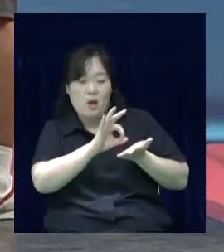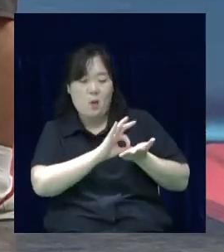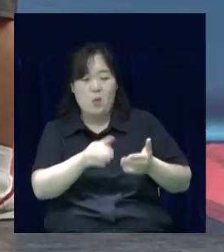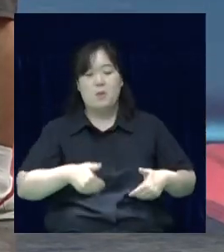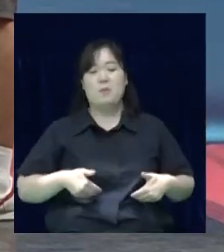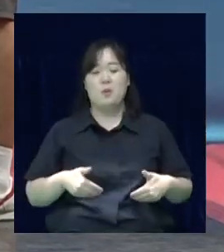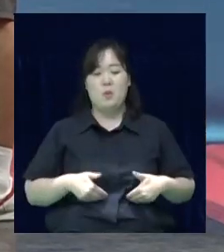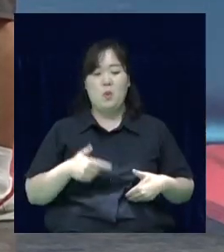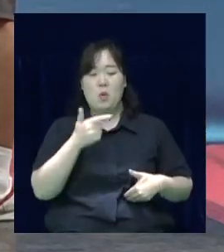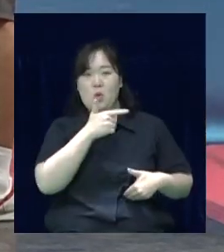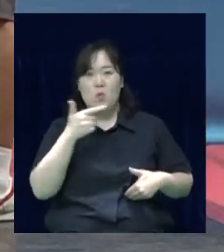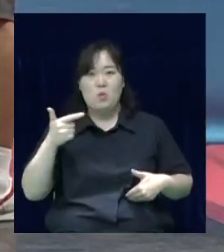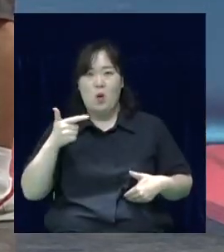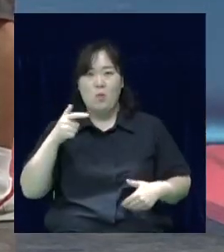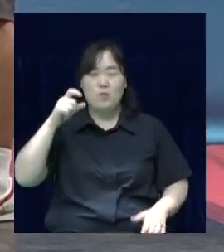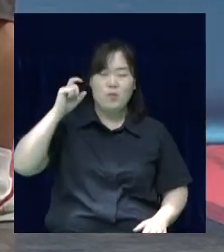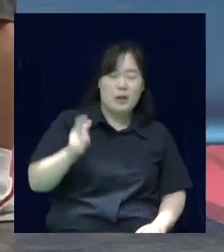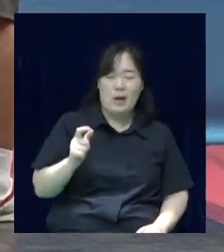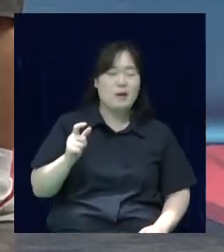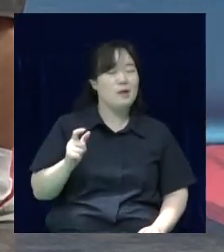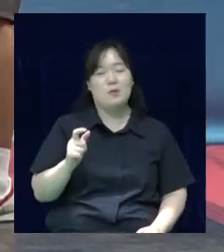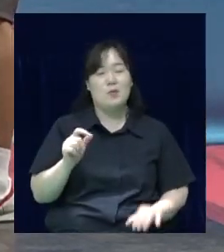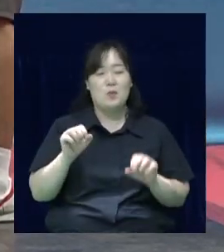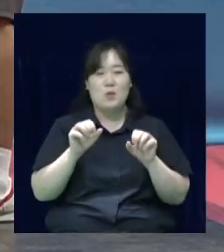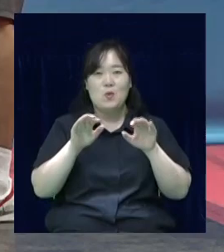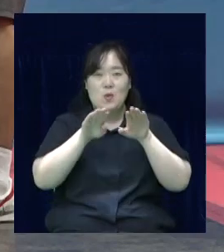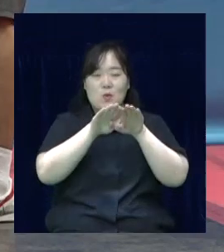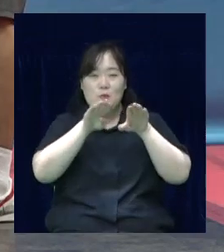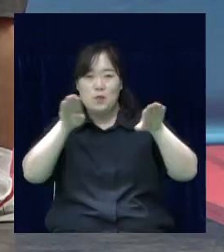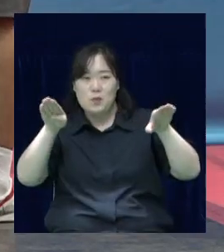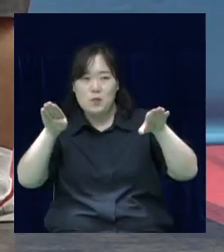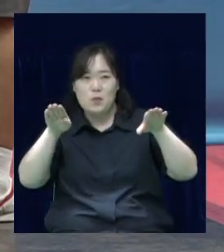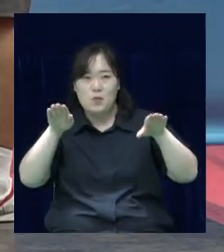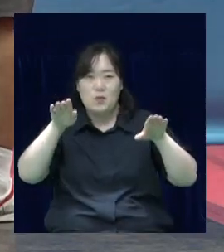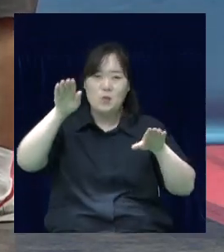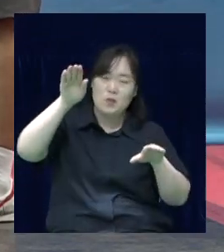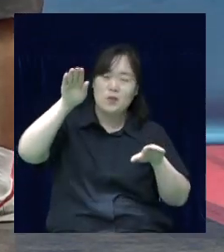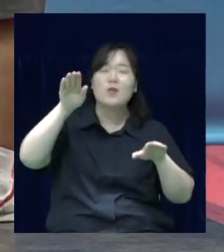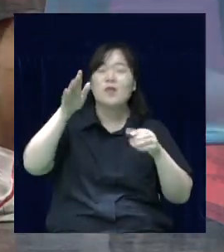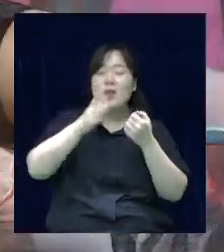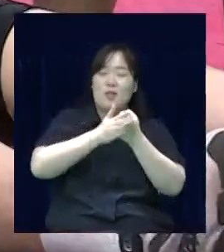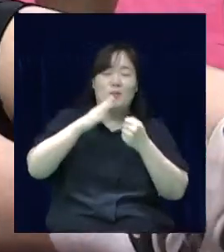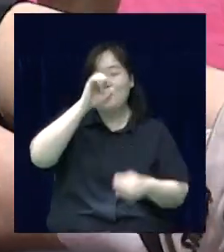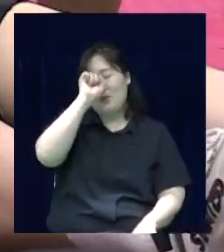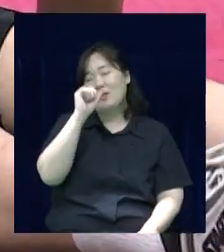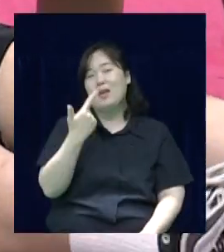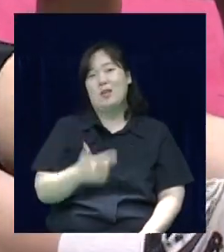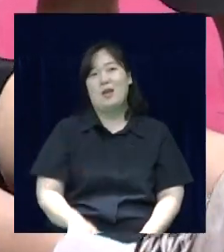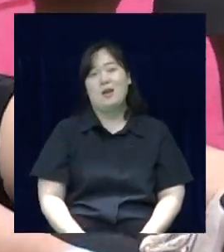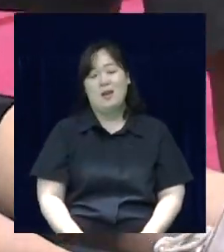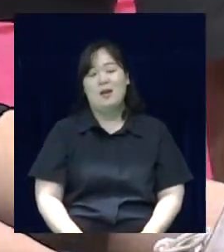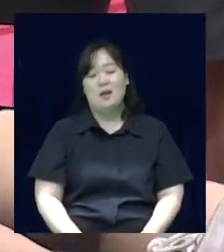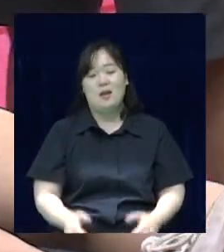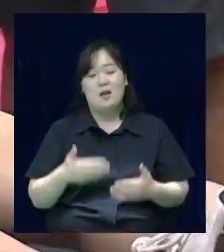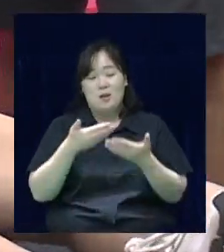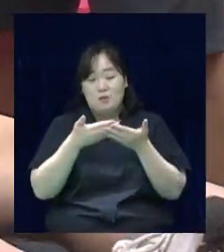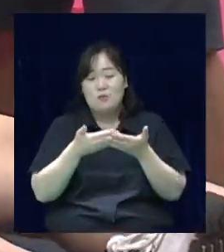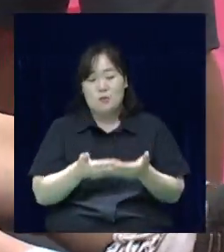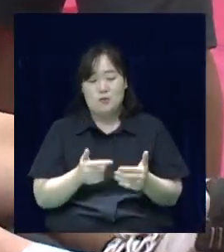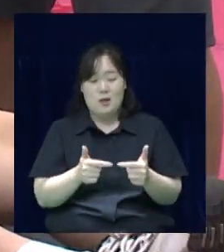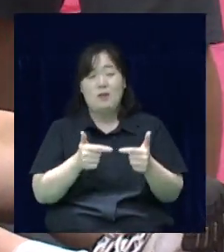너무 과해도 지금과 같이 밸런스를 잃어버리거든요. 그렇죠. 예. 그래서 지금 같은 선수는 오히려 저 중량을 좀